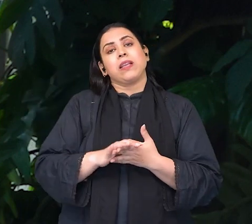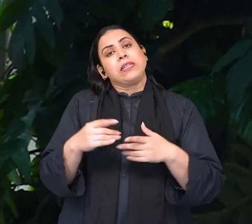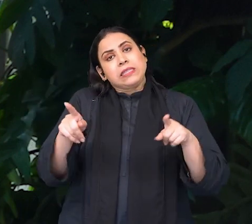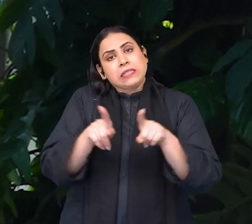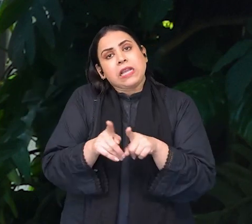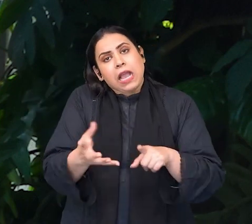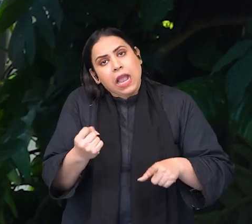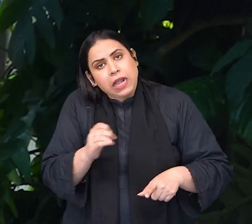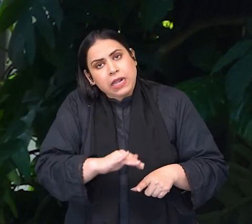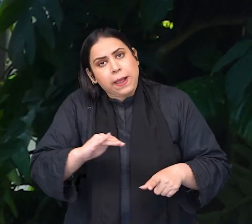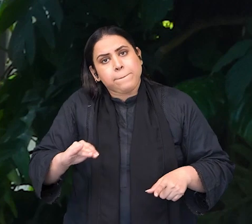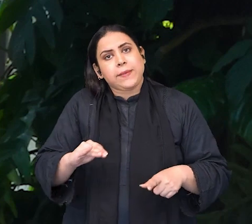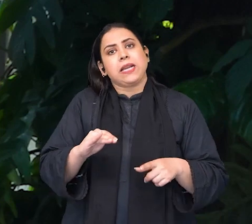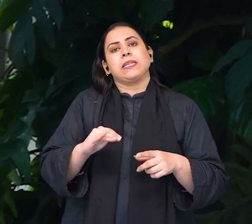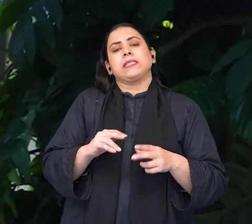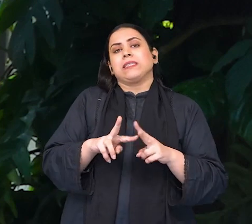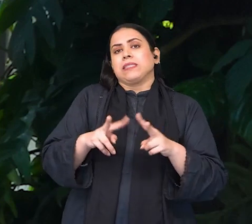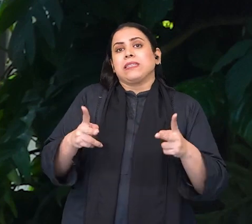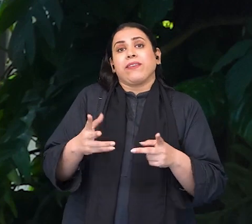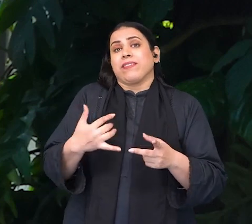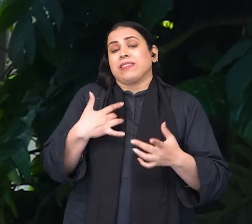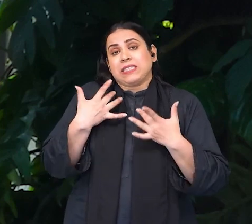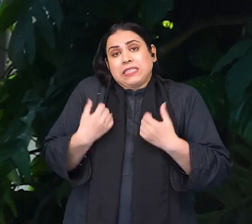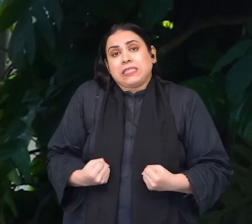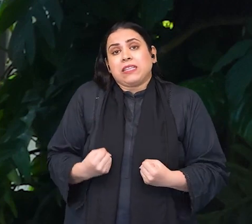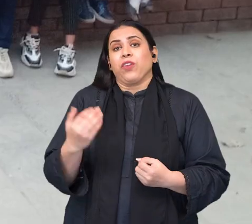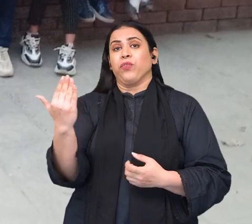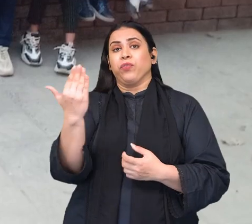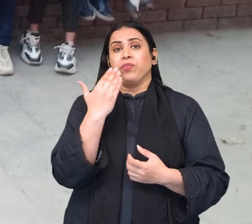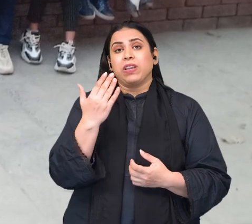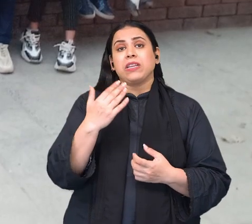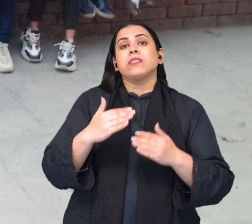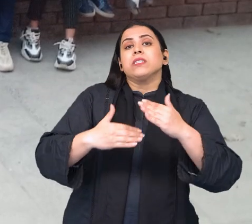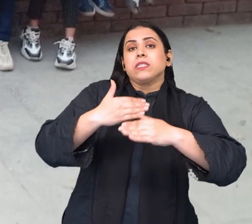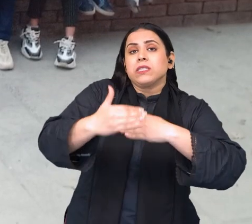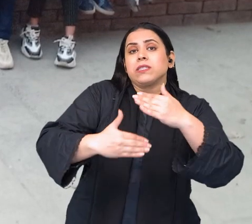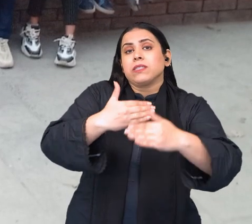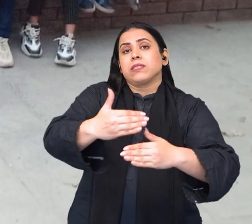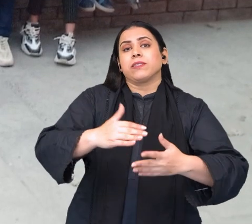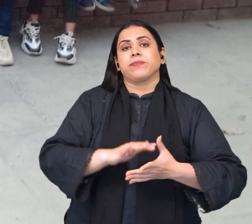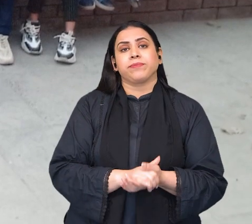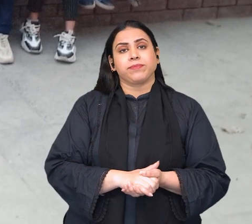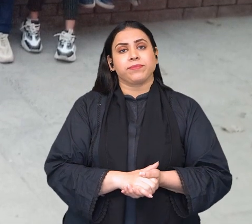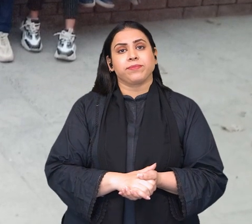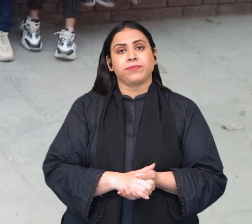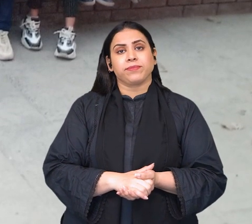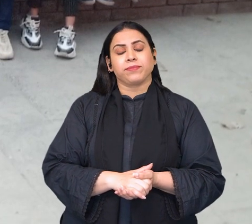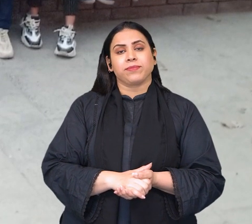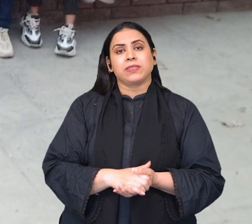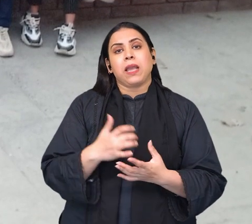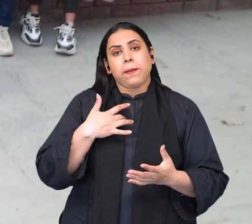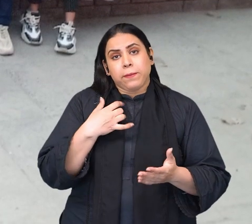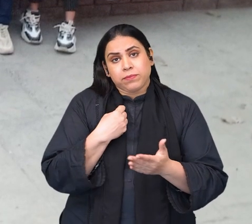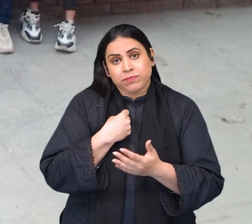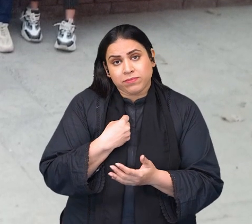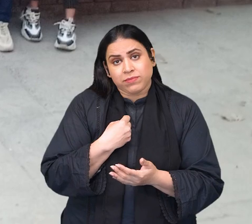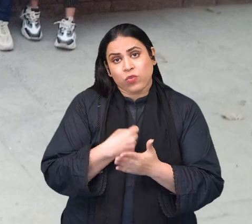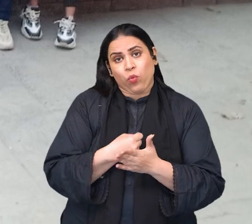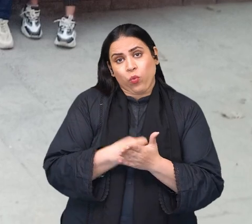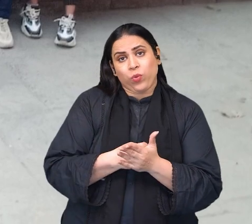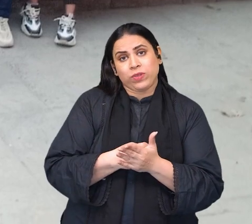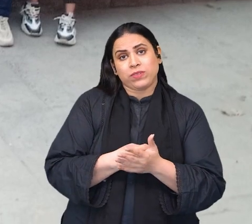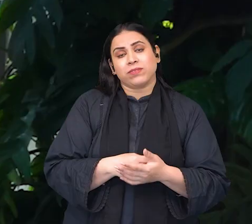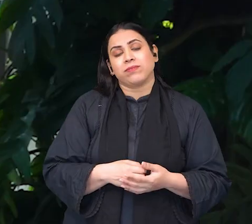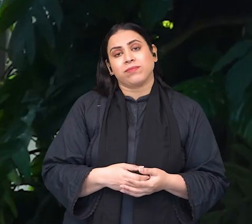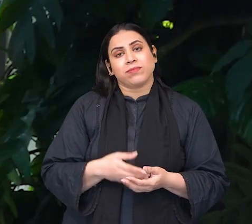responsibility to get these children out of the disparities that they have been facing since generations. और हमारी कोशिश